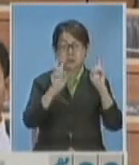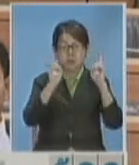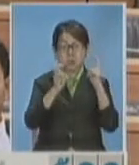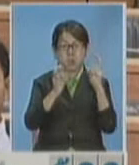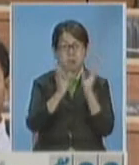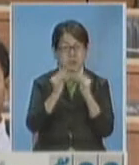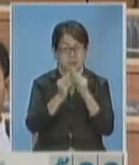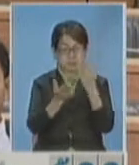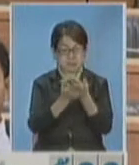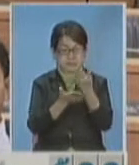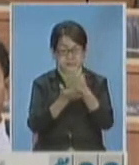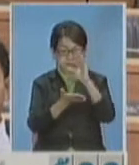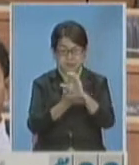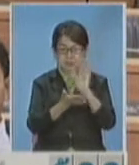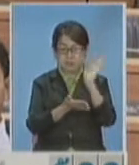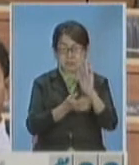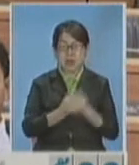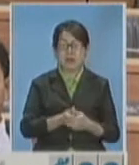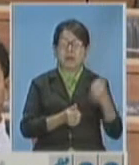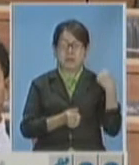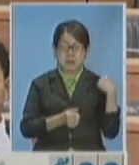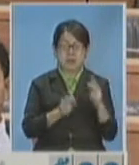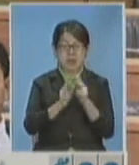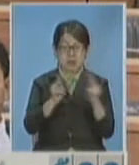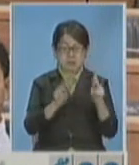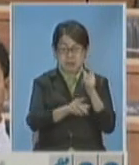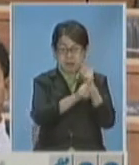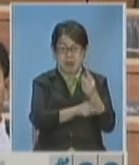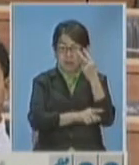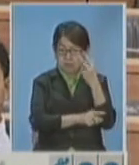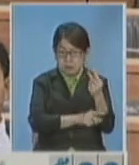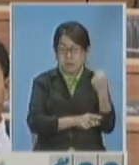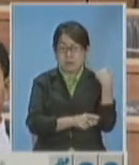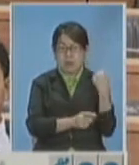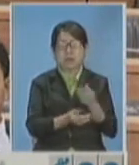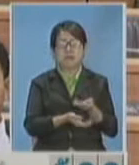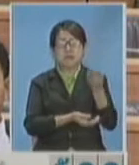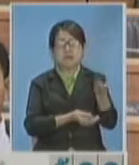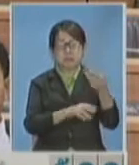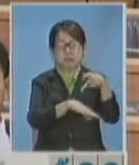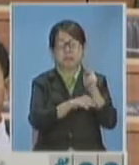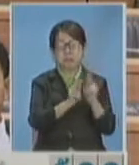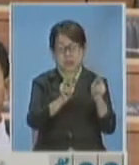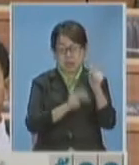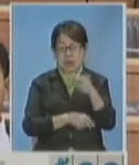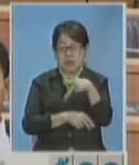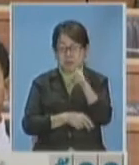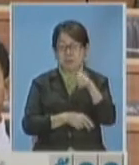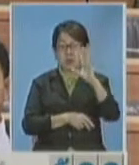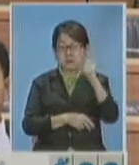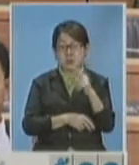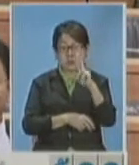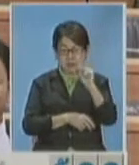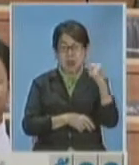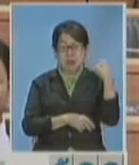าณกรรมาธิการติดตามการใช้จ่ายงบประมาณก็มีของสภาปปช.ของสภาก็มีครับยื่น